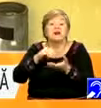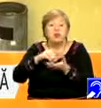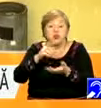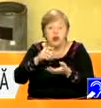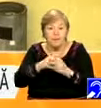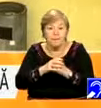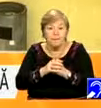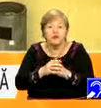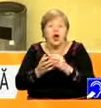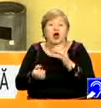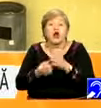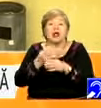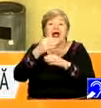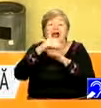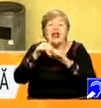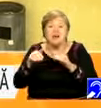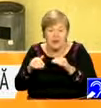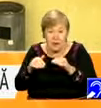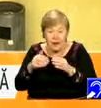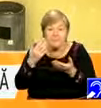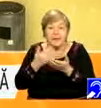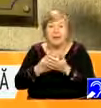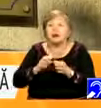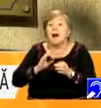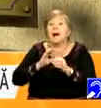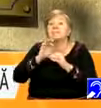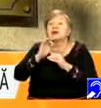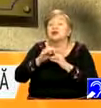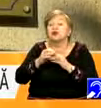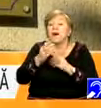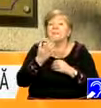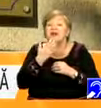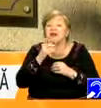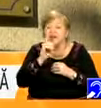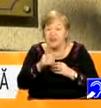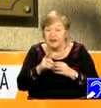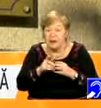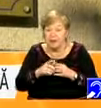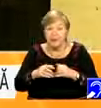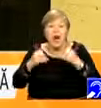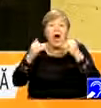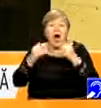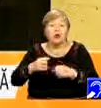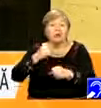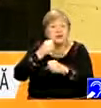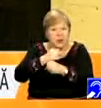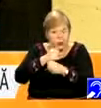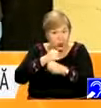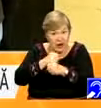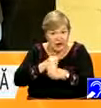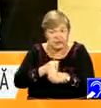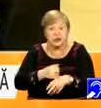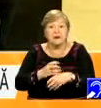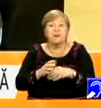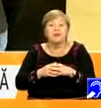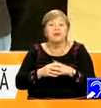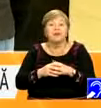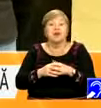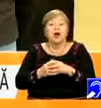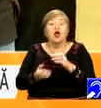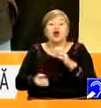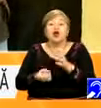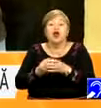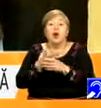unor noi restricții, tocmai ca măsuri preventive. Deci, în momentul de față, se lucrează, susțin surse guvernamentare, la